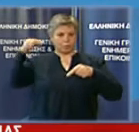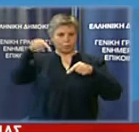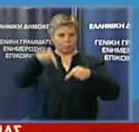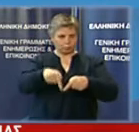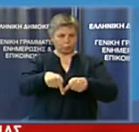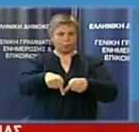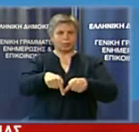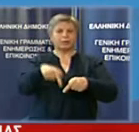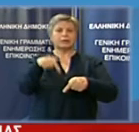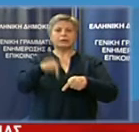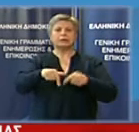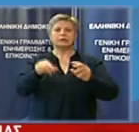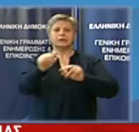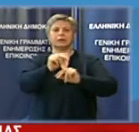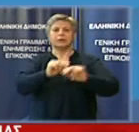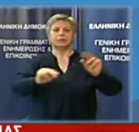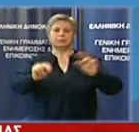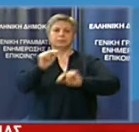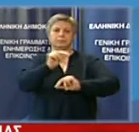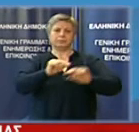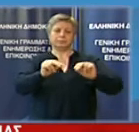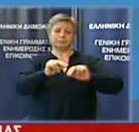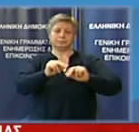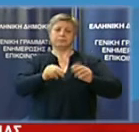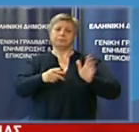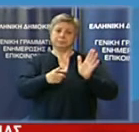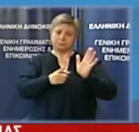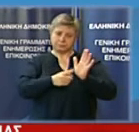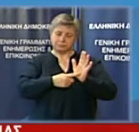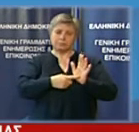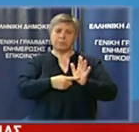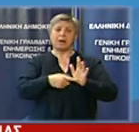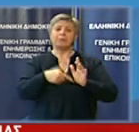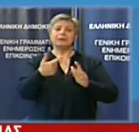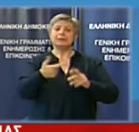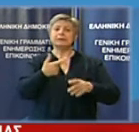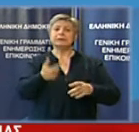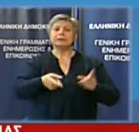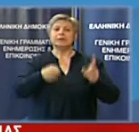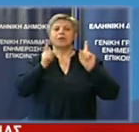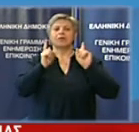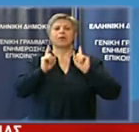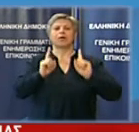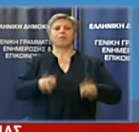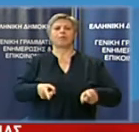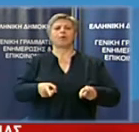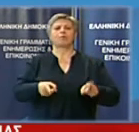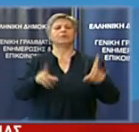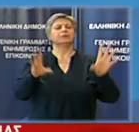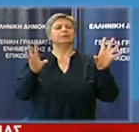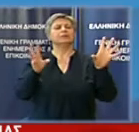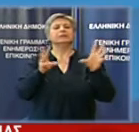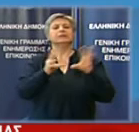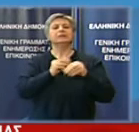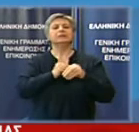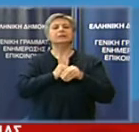και κάποια απόφαση όσον αφορά